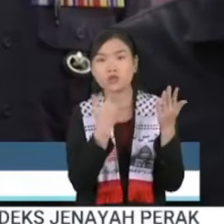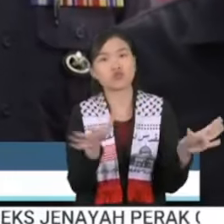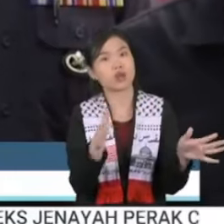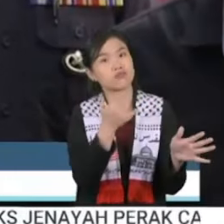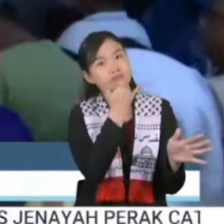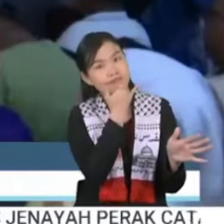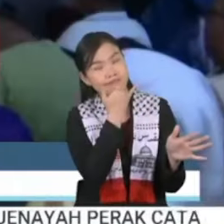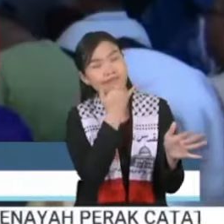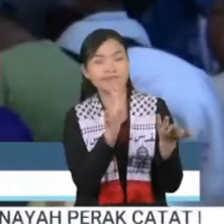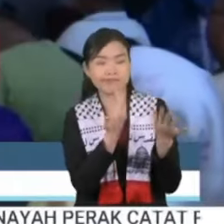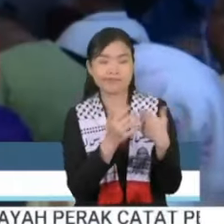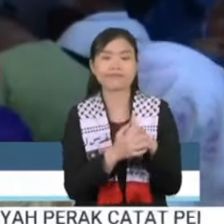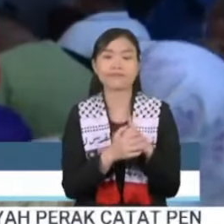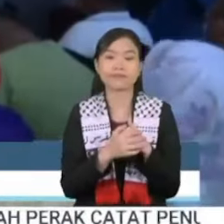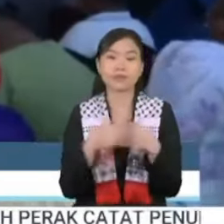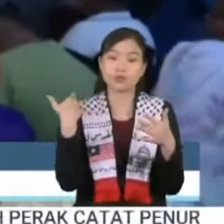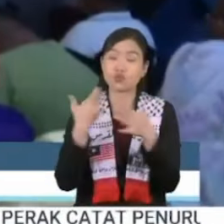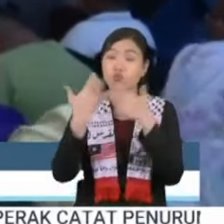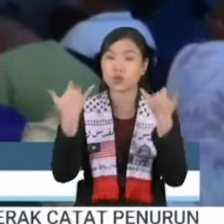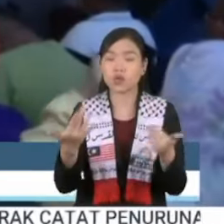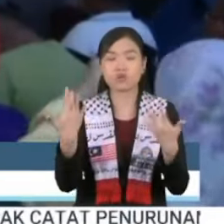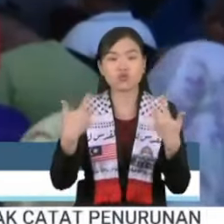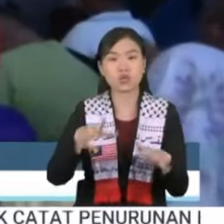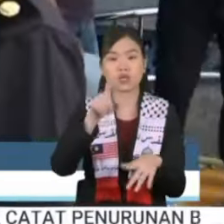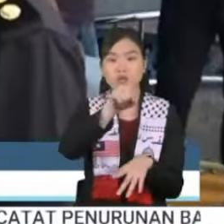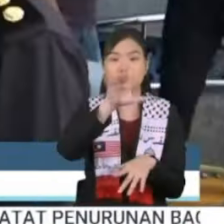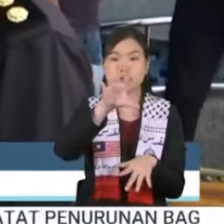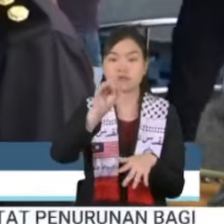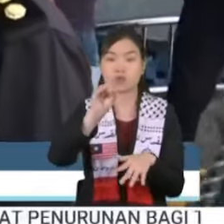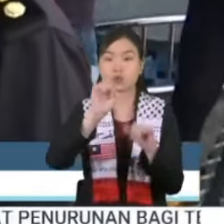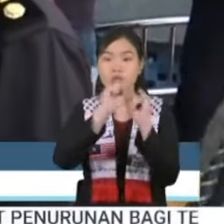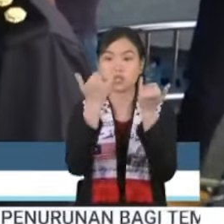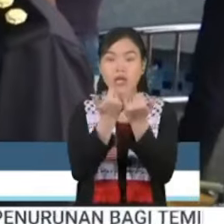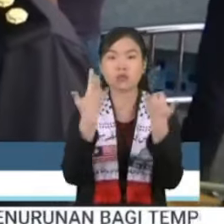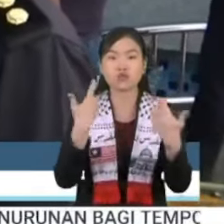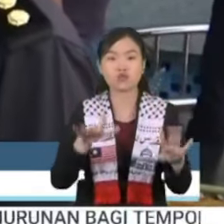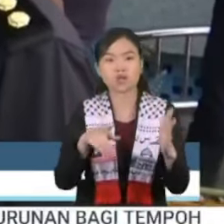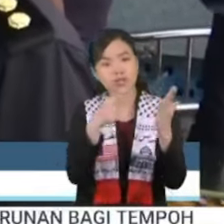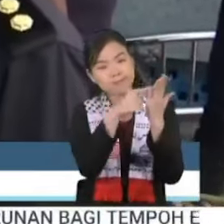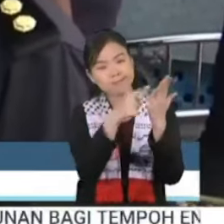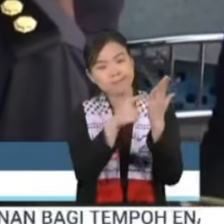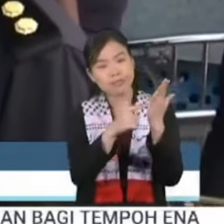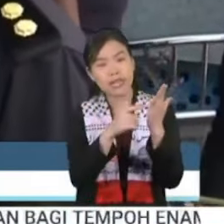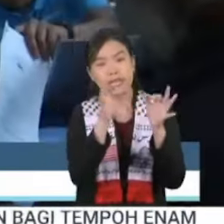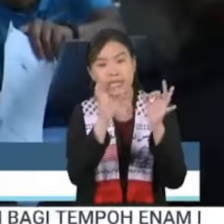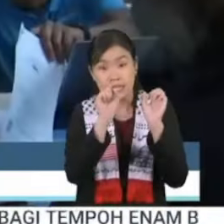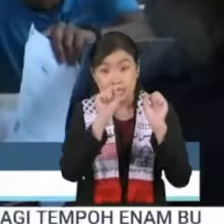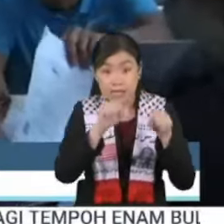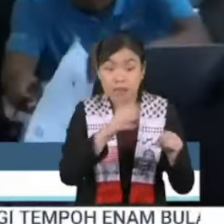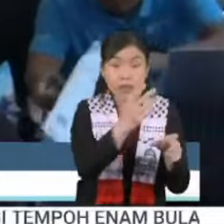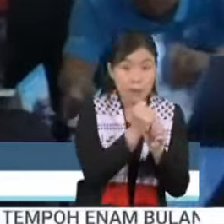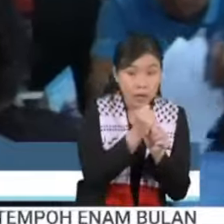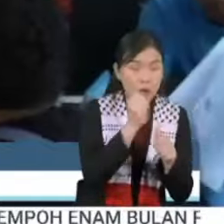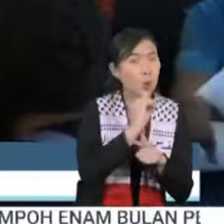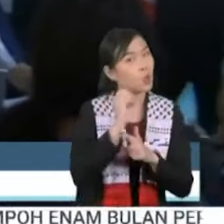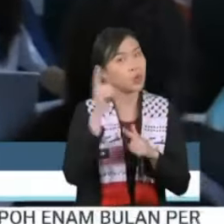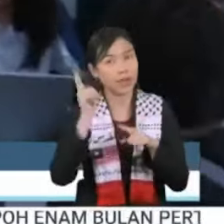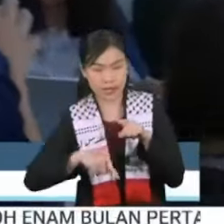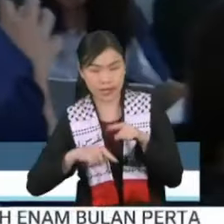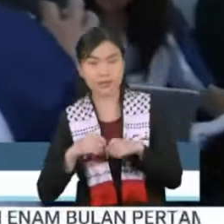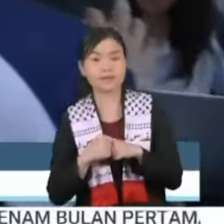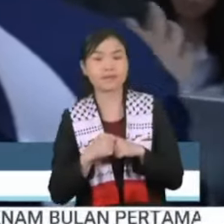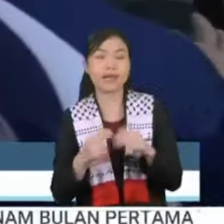dan sebagainya. Setakat ini, lebih 100 pemilik syarikat hadir membuat semakan status kelayakan permohonan. Juga membuat